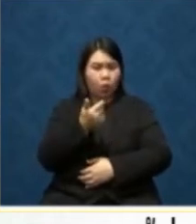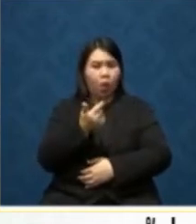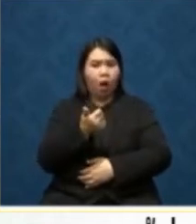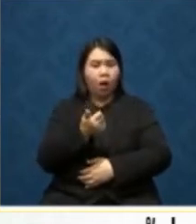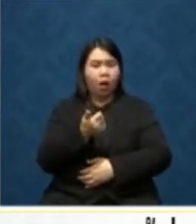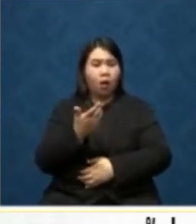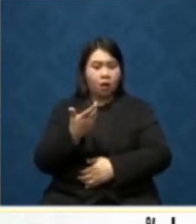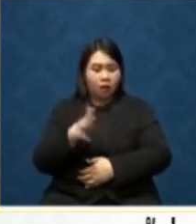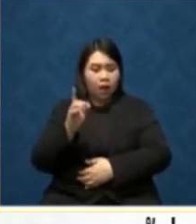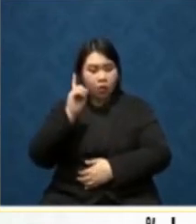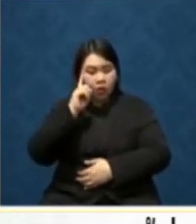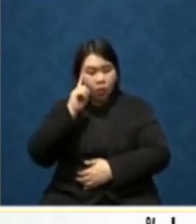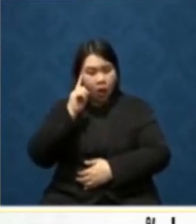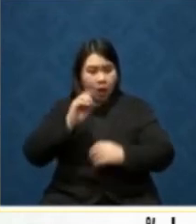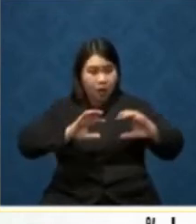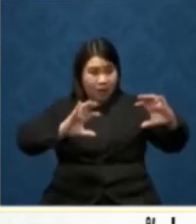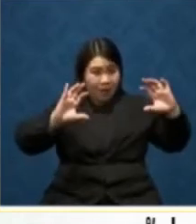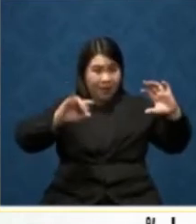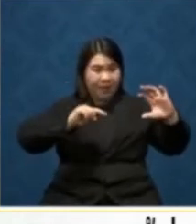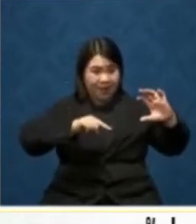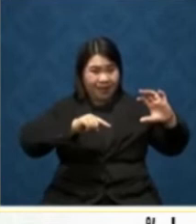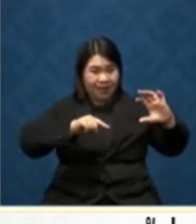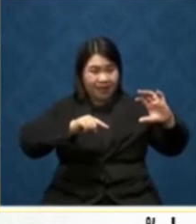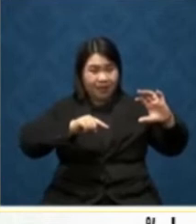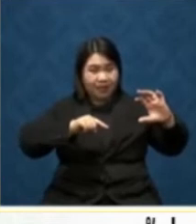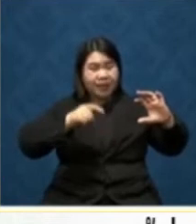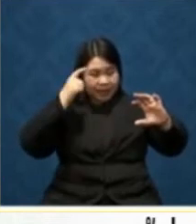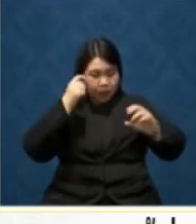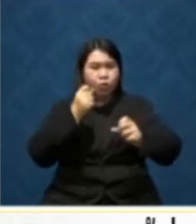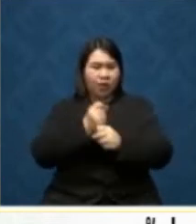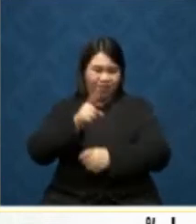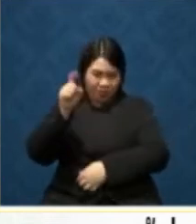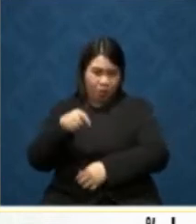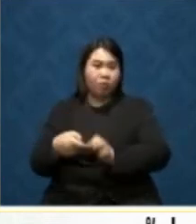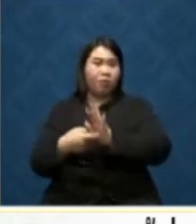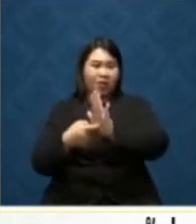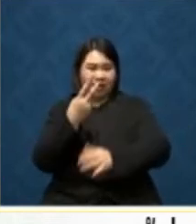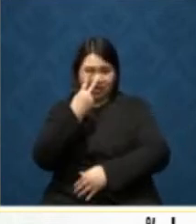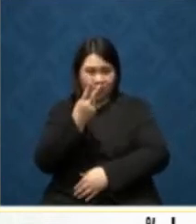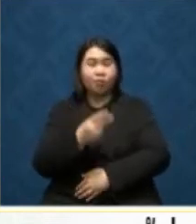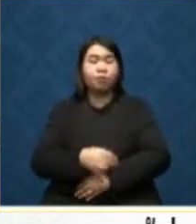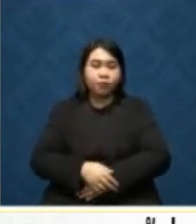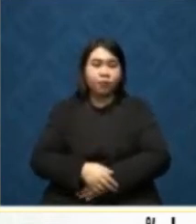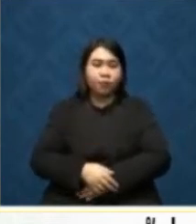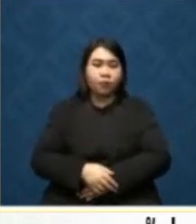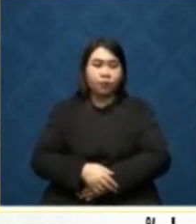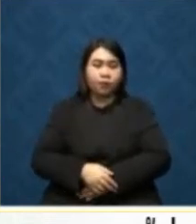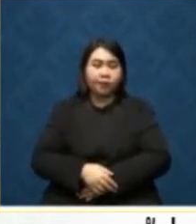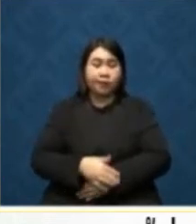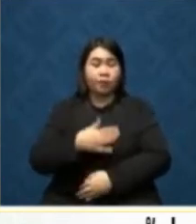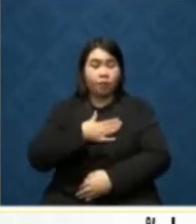เรื่องนี้มันน่าจะเป็นการเริ่มต้นในมติที่นาสนใจและก็เป็ภารกิจที่รัฐหอรัฐบาล